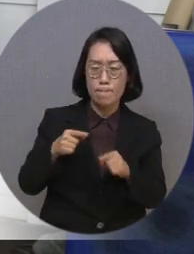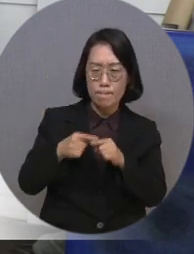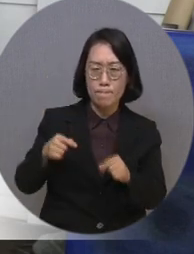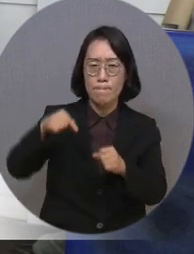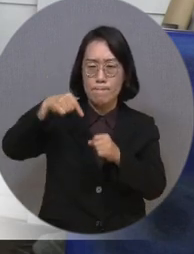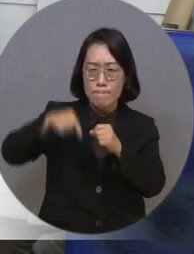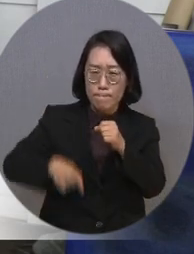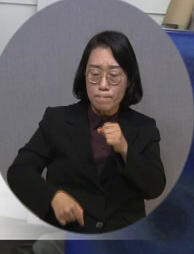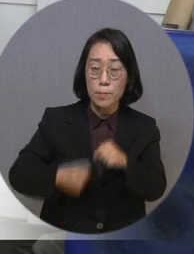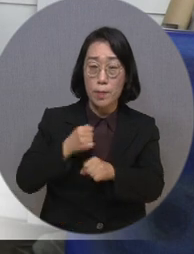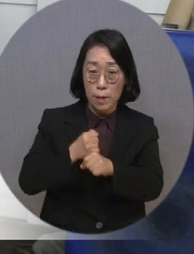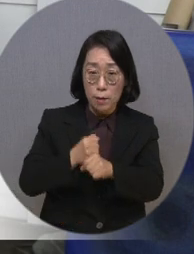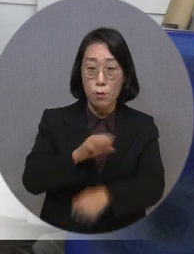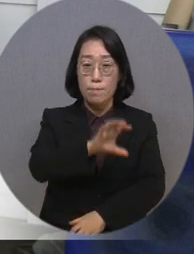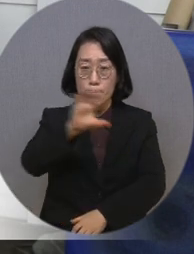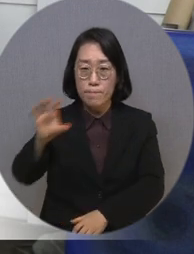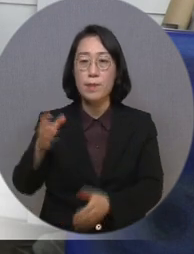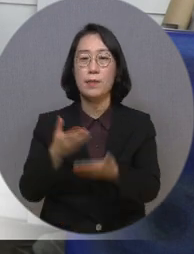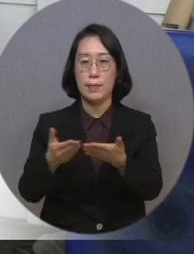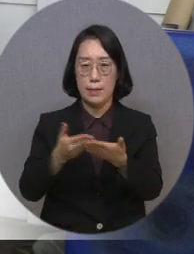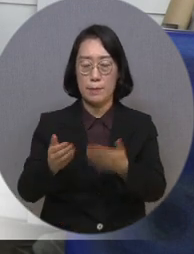사유하면서 만들어진 작품들입니다.